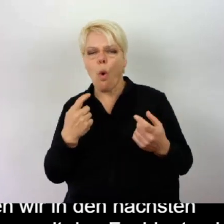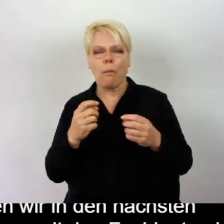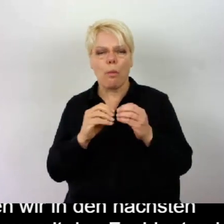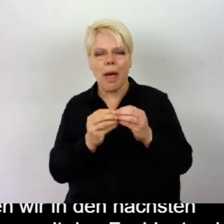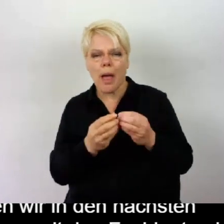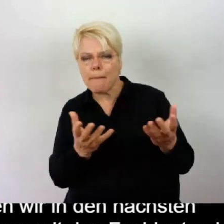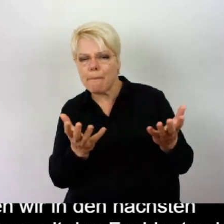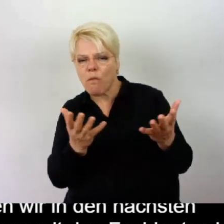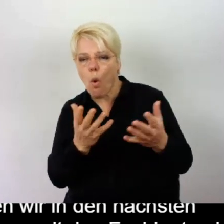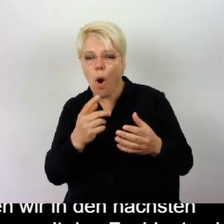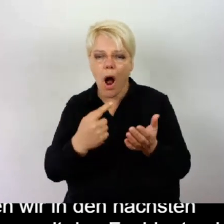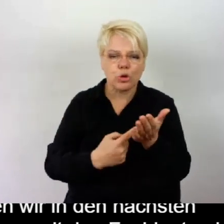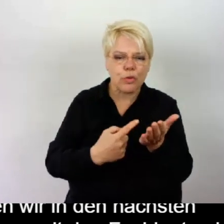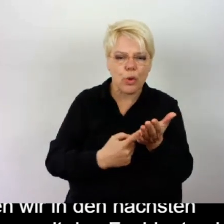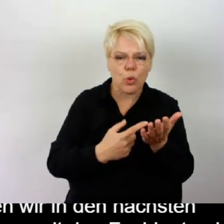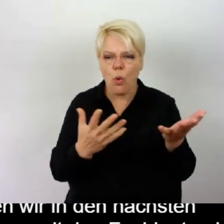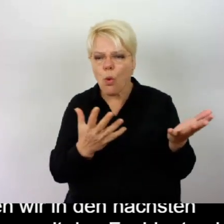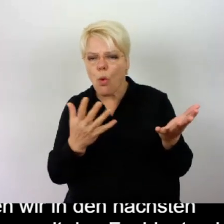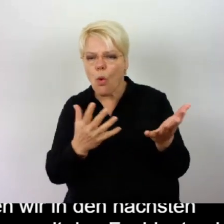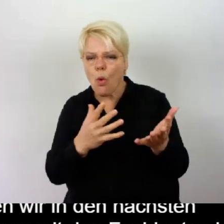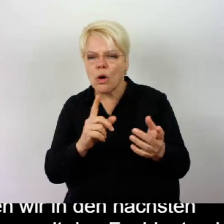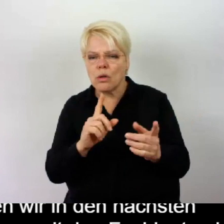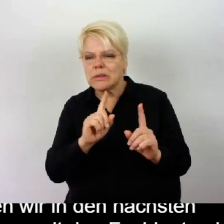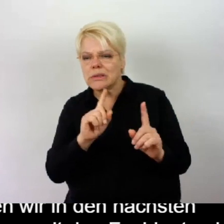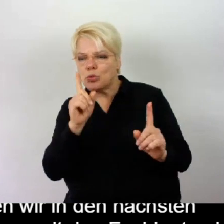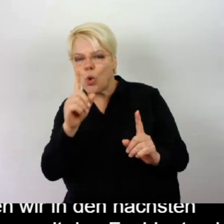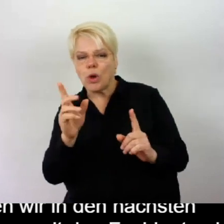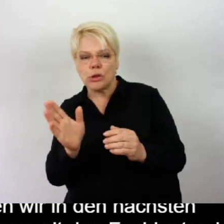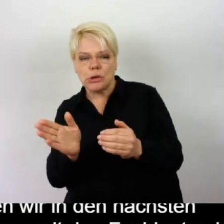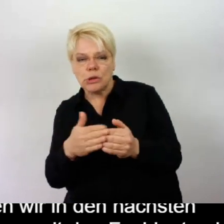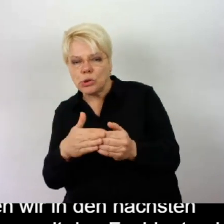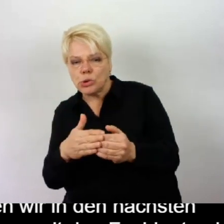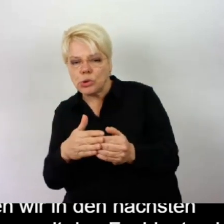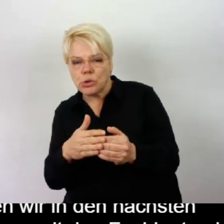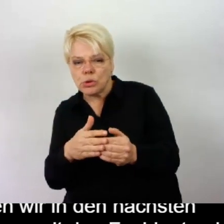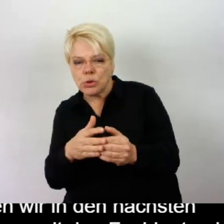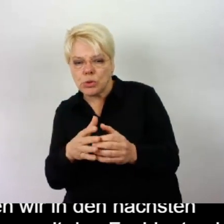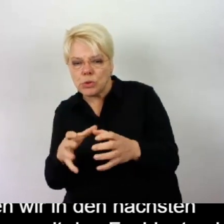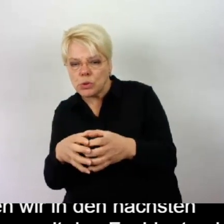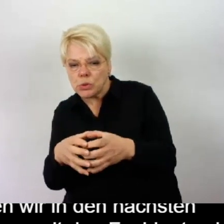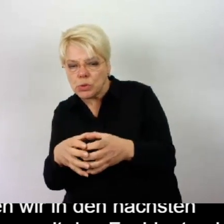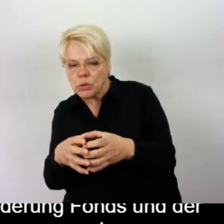Förderprogramm für euch, sondern genau da ansetzt, wo die Kinos dann letztendlich auch das Geld brauchen.